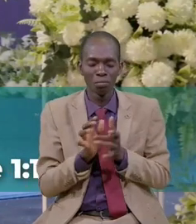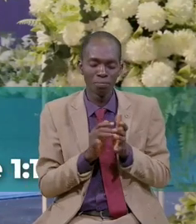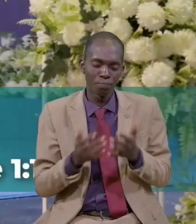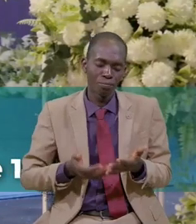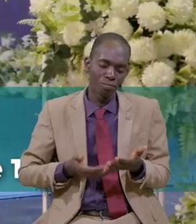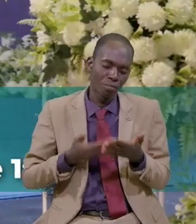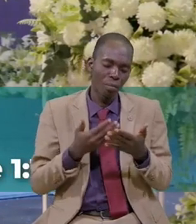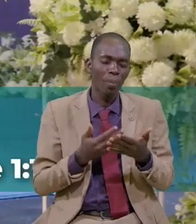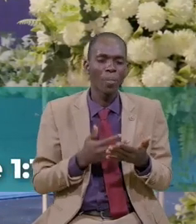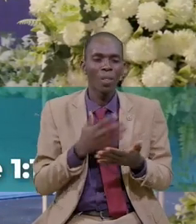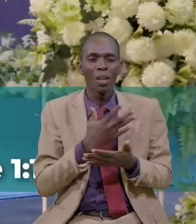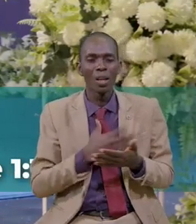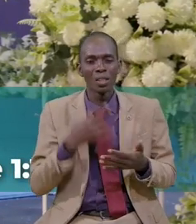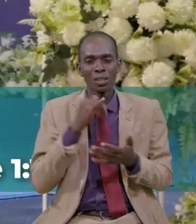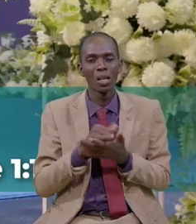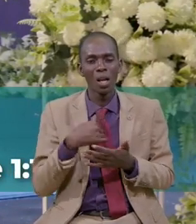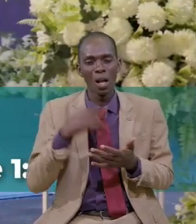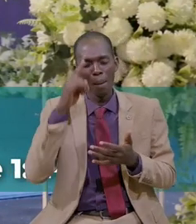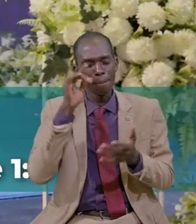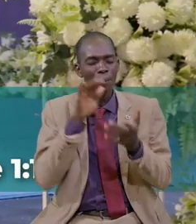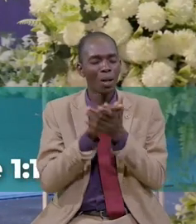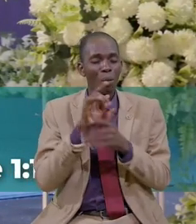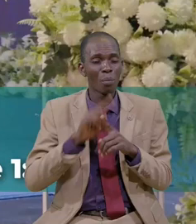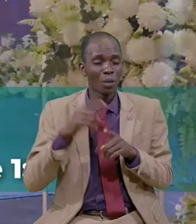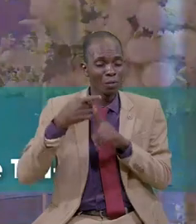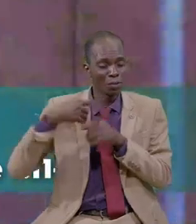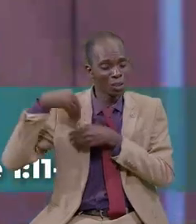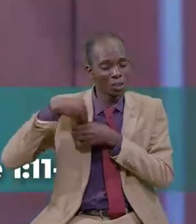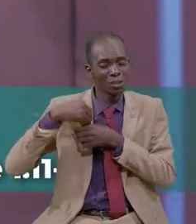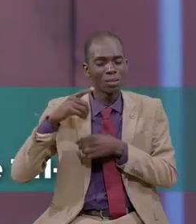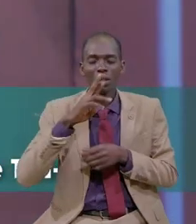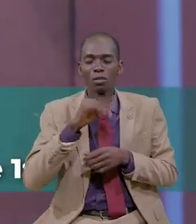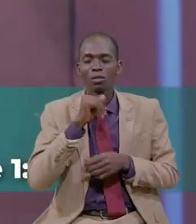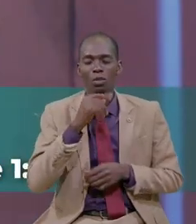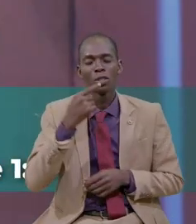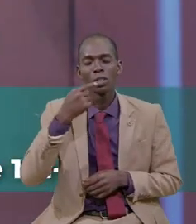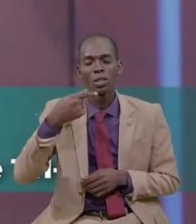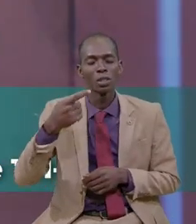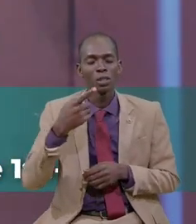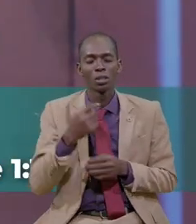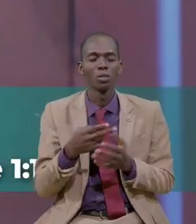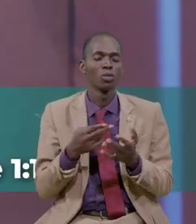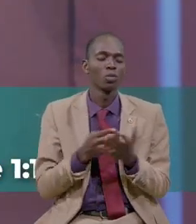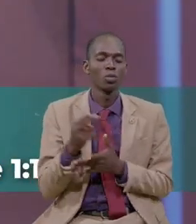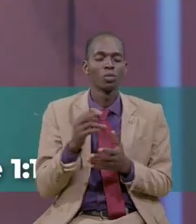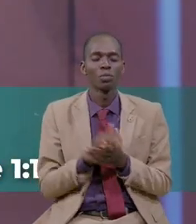la Bible, mais ils sont superficiels. Ils n'ont pas le sceau du royaume